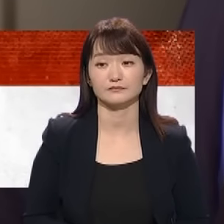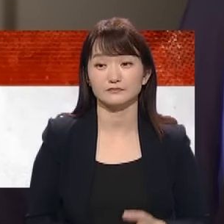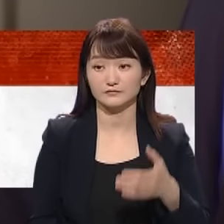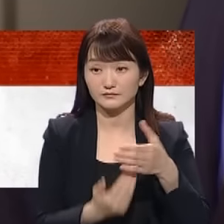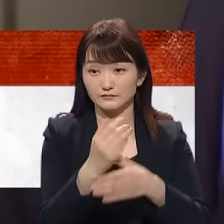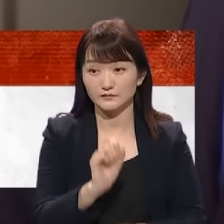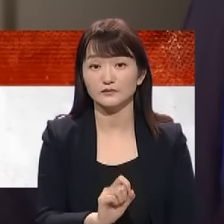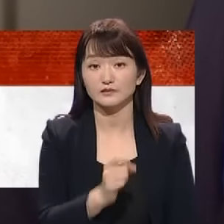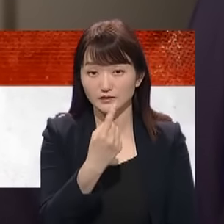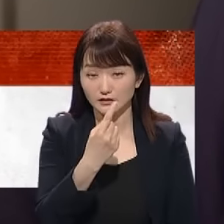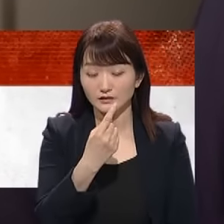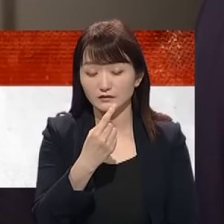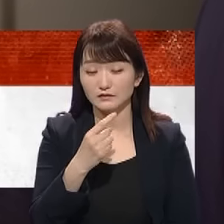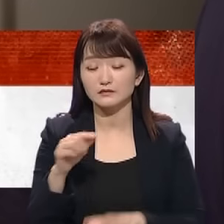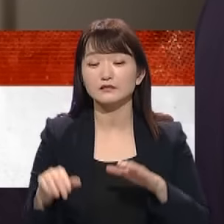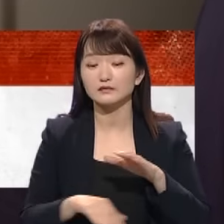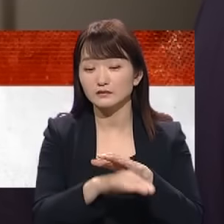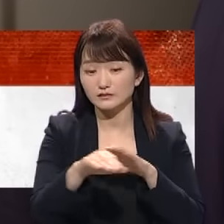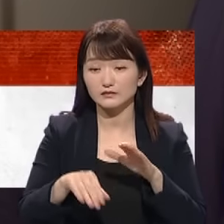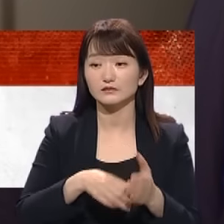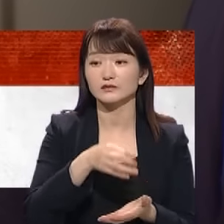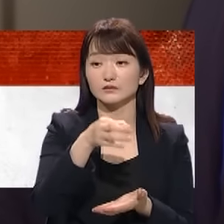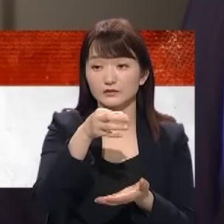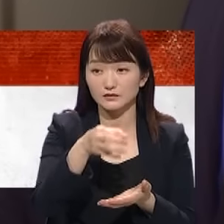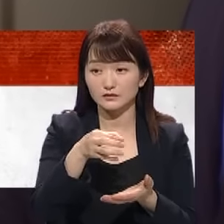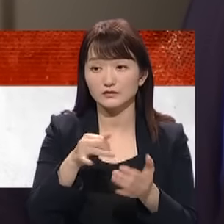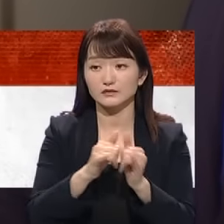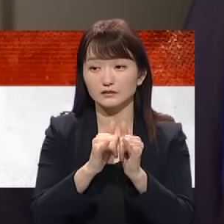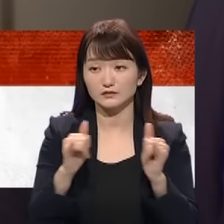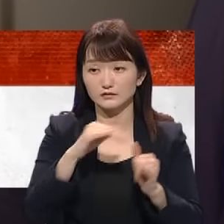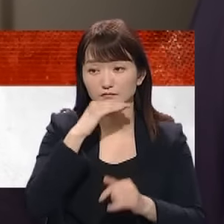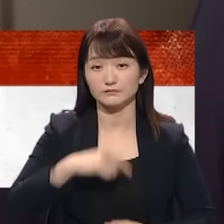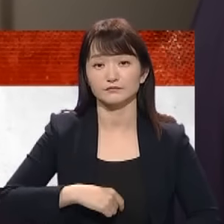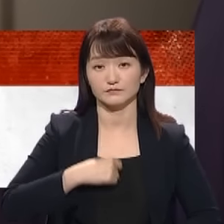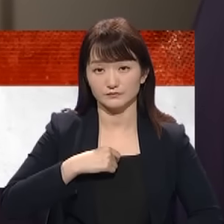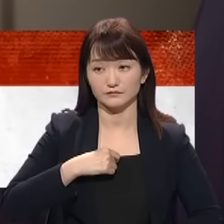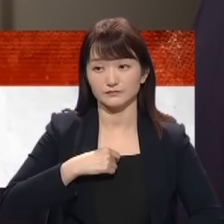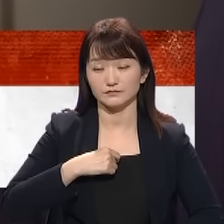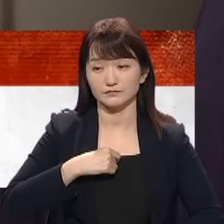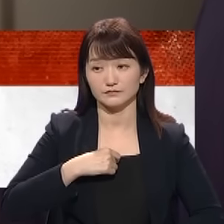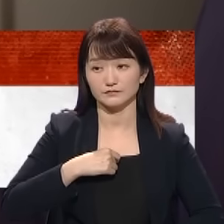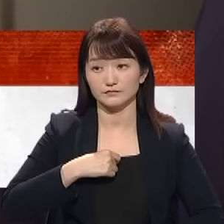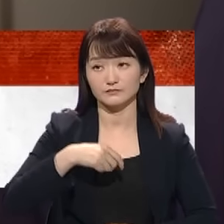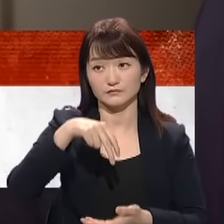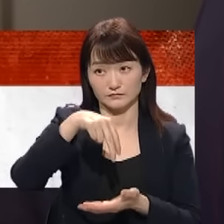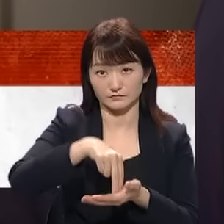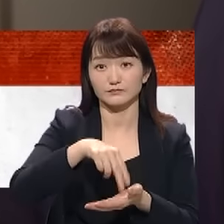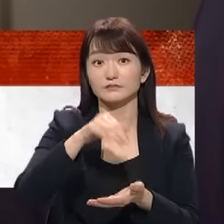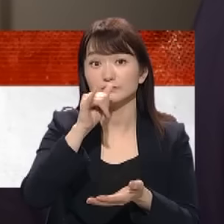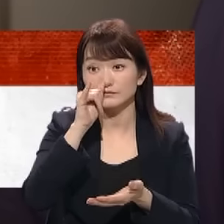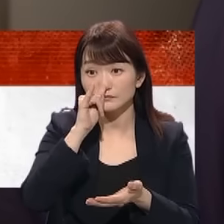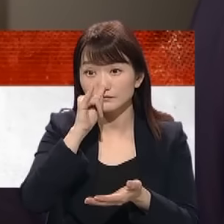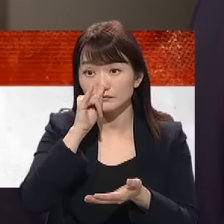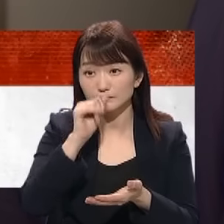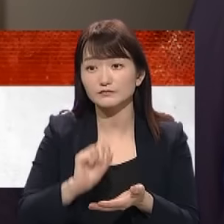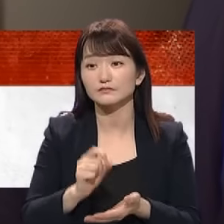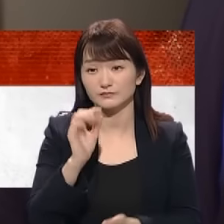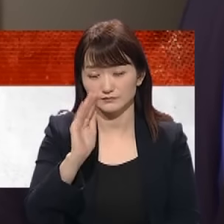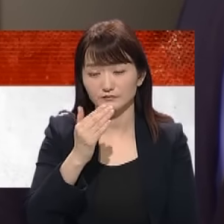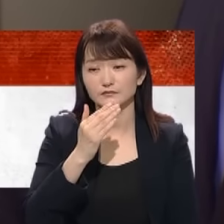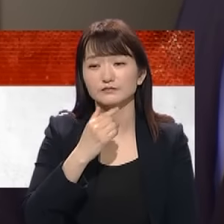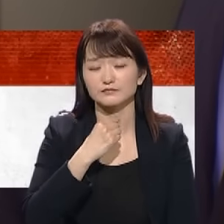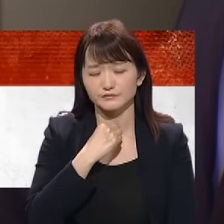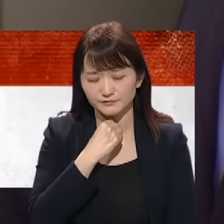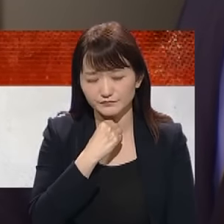사건을 계기로 해서 가정의 가치와 사회 정의가 설 수 있는 그런 계기가 되었으면